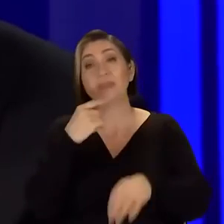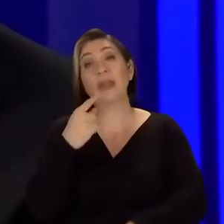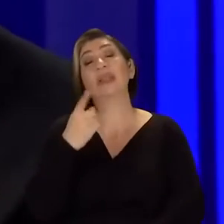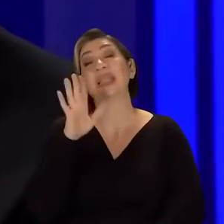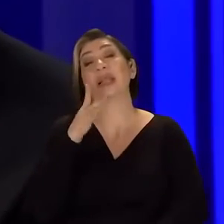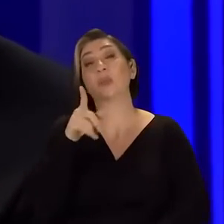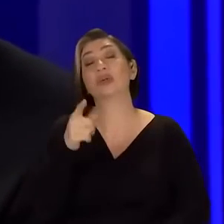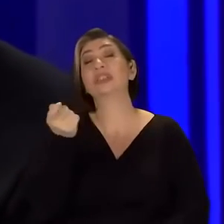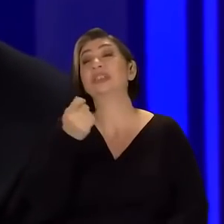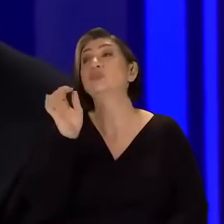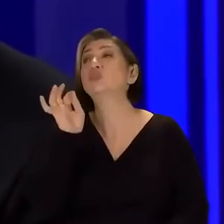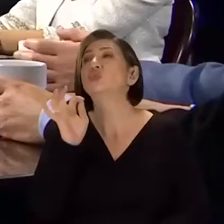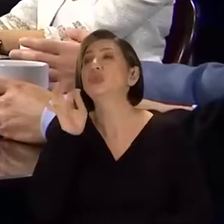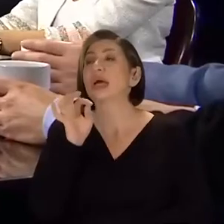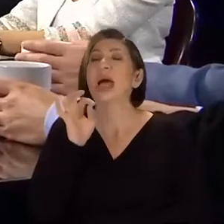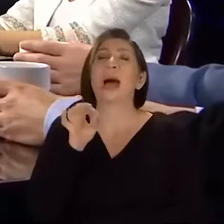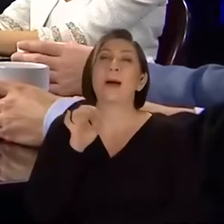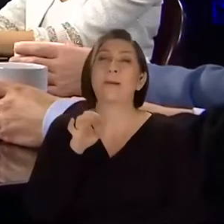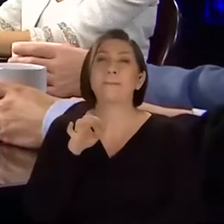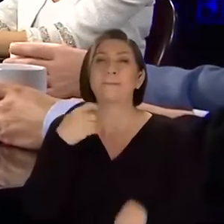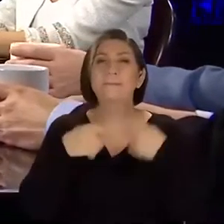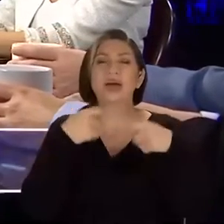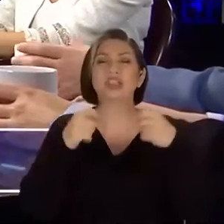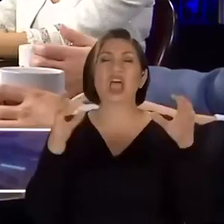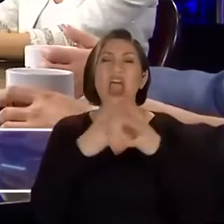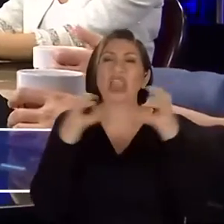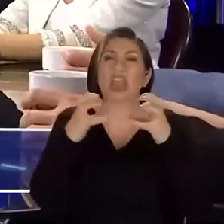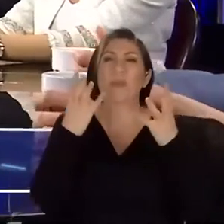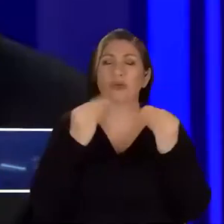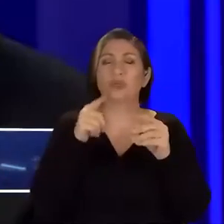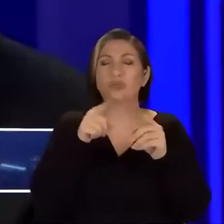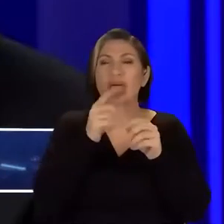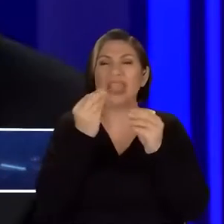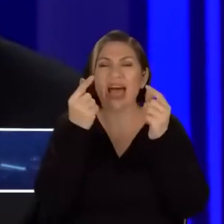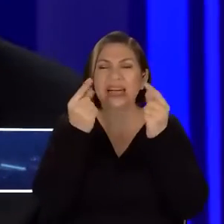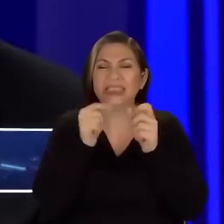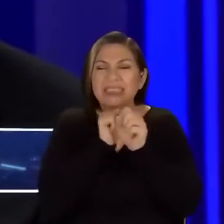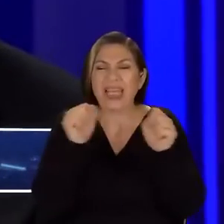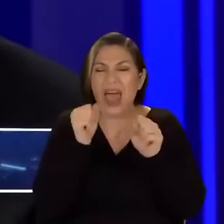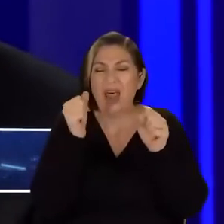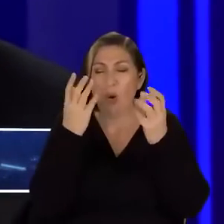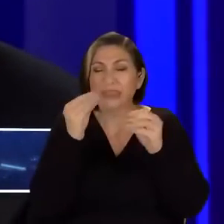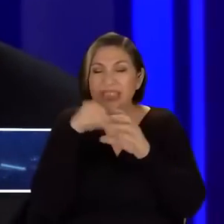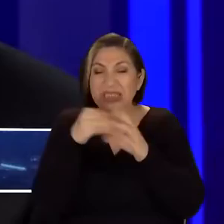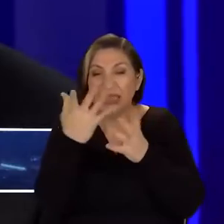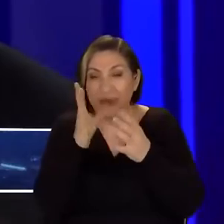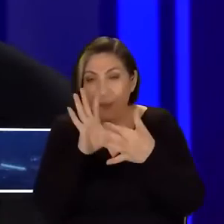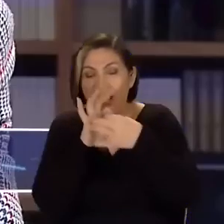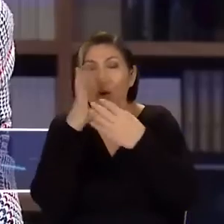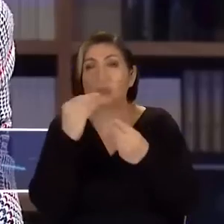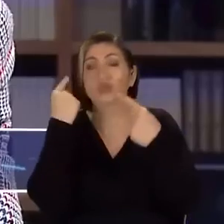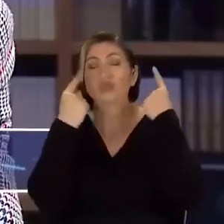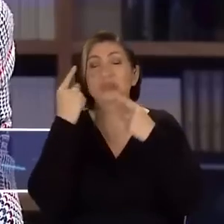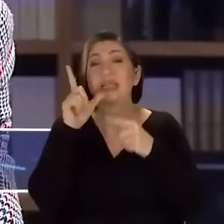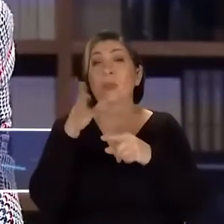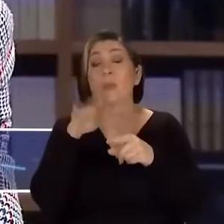evet. Bu iş mutlaka aynen. Bir şekilde bankacılığı etkileyecek. Bu etkilenmeden en az zararla kurtulabilmek için bir şekilde entegre olmaları lazım. Ve bu